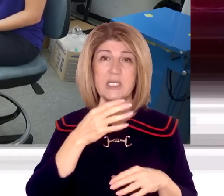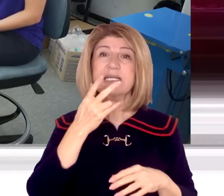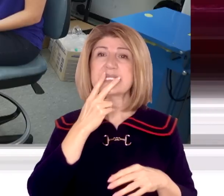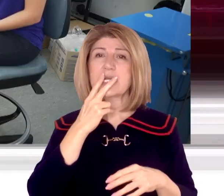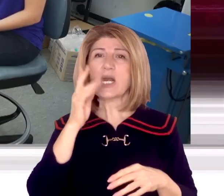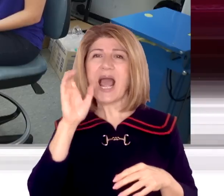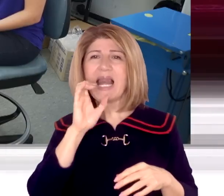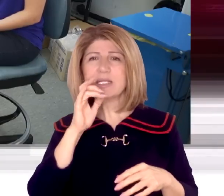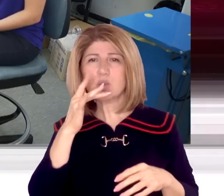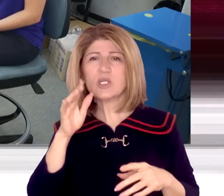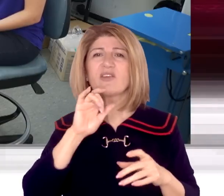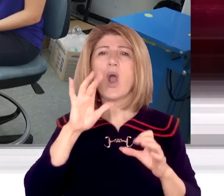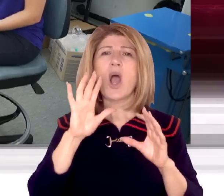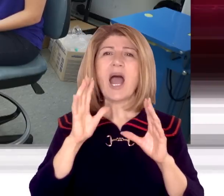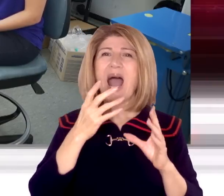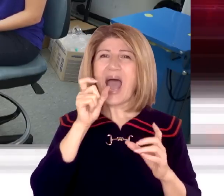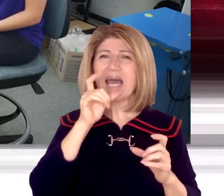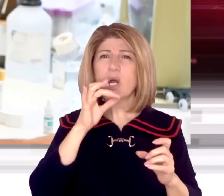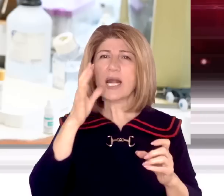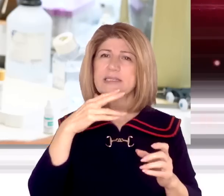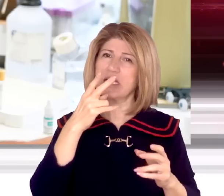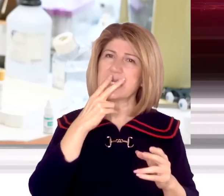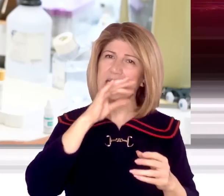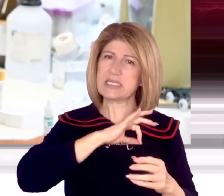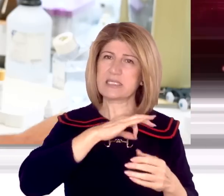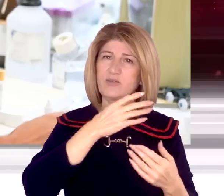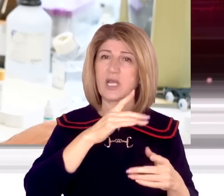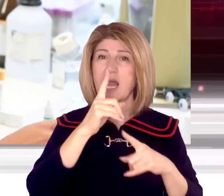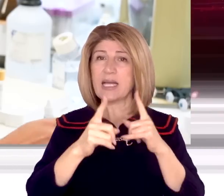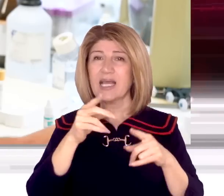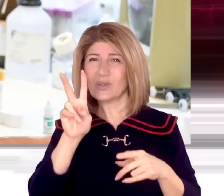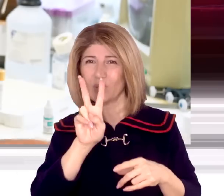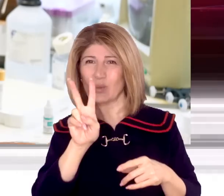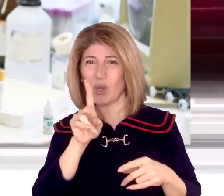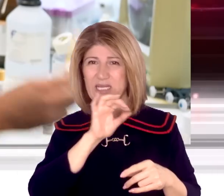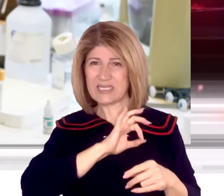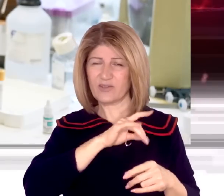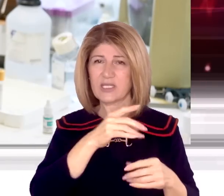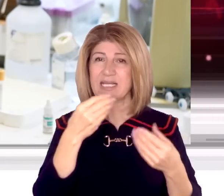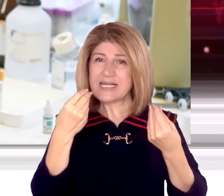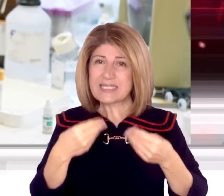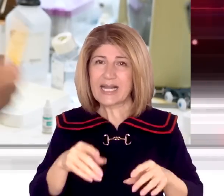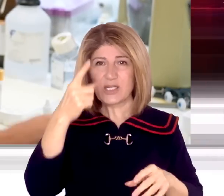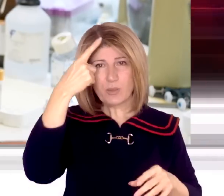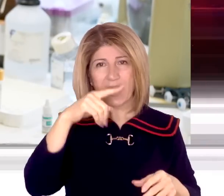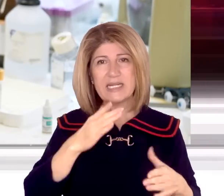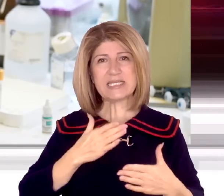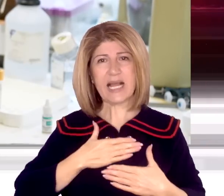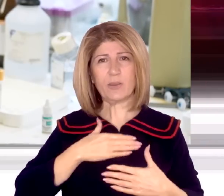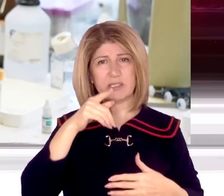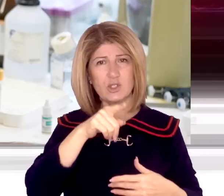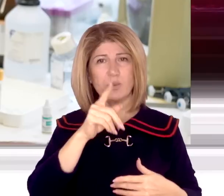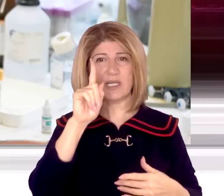اگه سیگاری هستید، سیگار الکترونیکی یا سیگار حرارتی بکشید. حتی اگه همه عمر یکی از این دوتا رو بکشید، ضررش